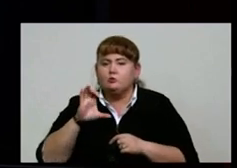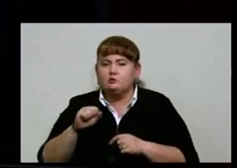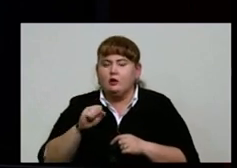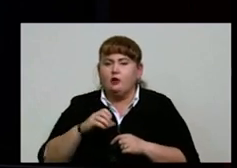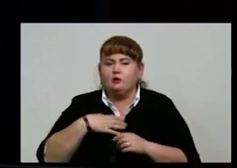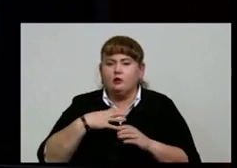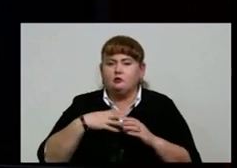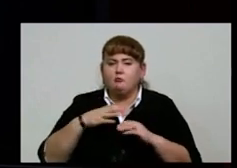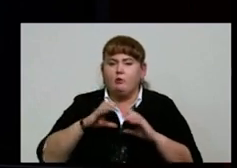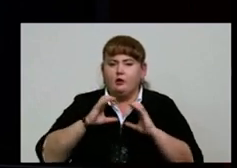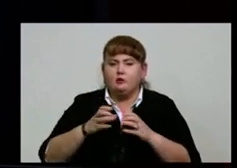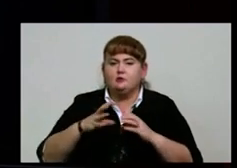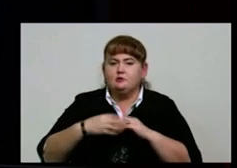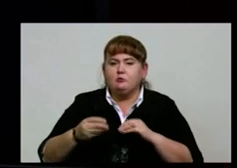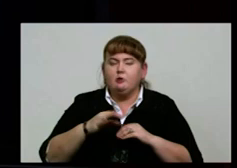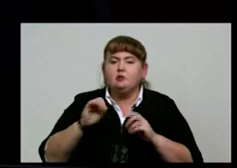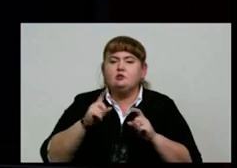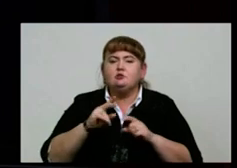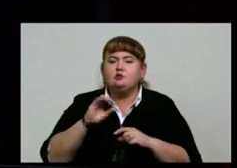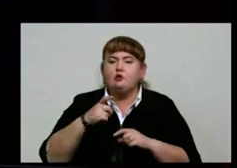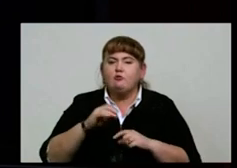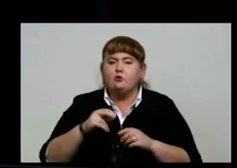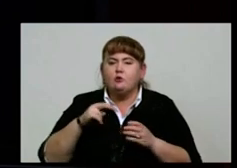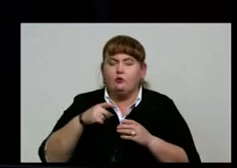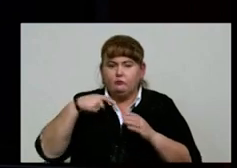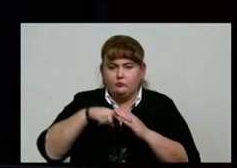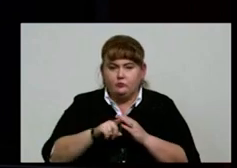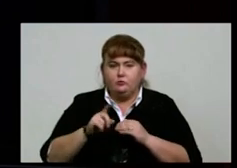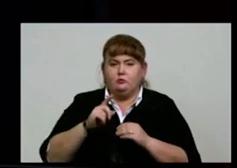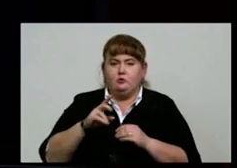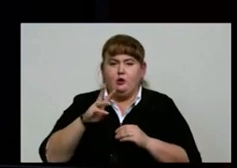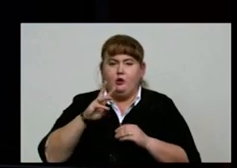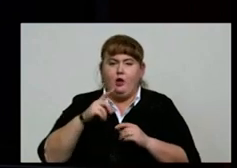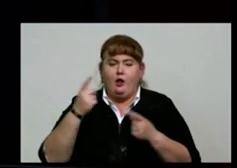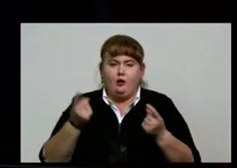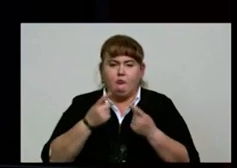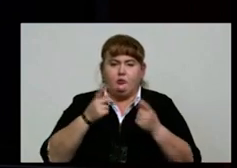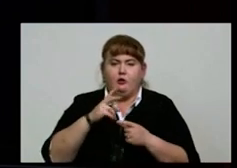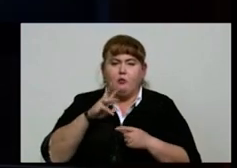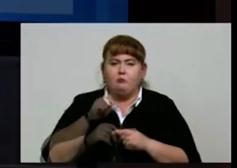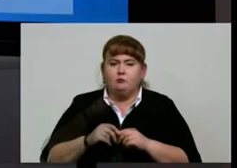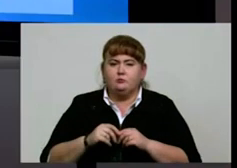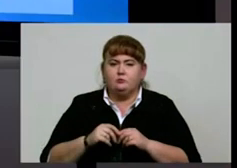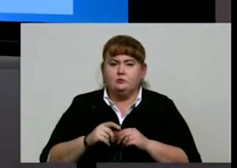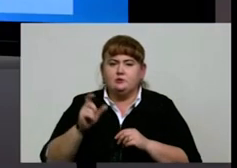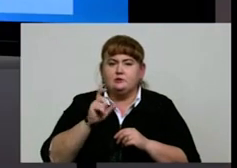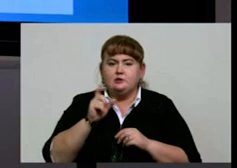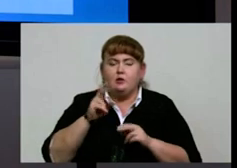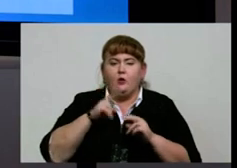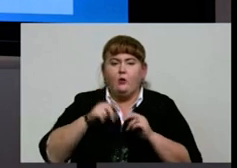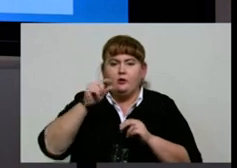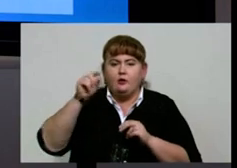Земля. Из чего состоит компас? Из элементарного магнита, то есть из стрелочки. Синий